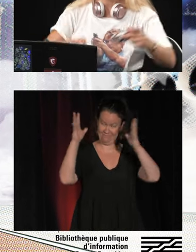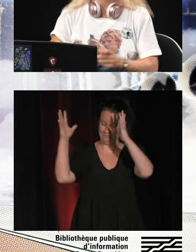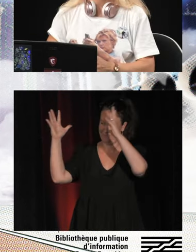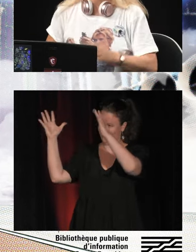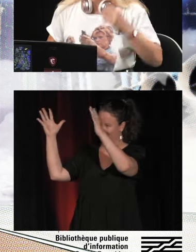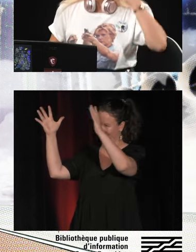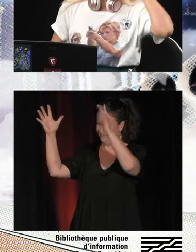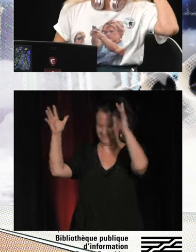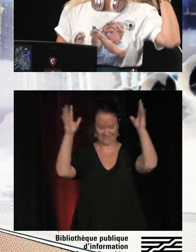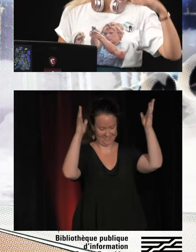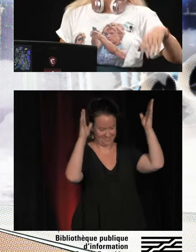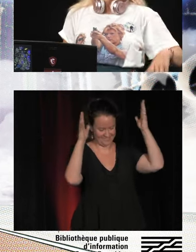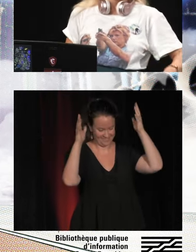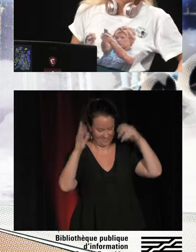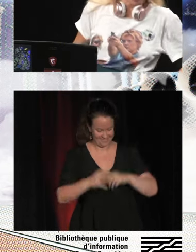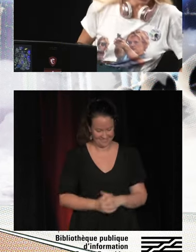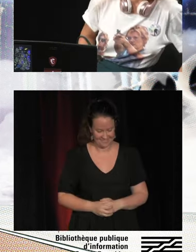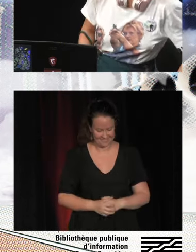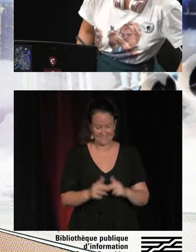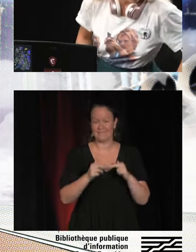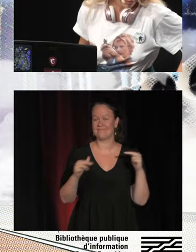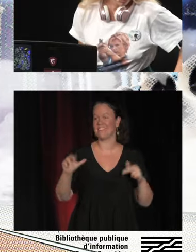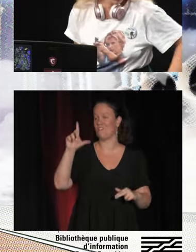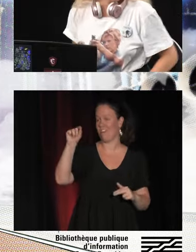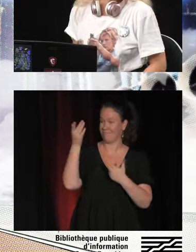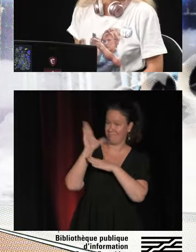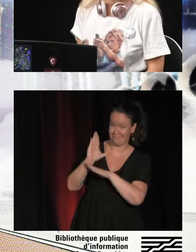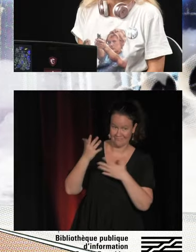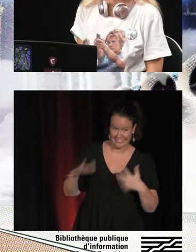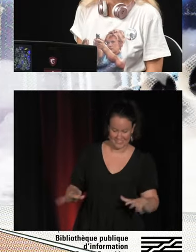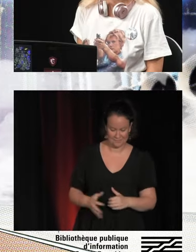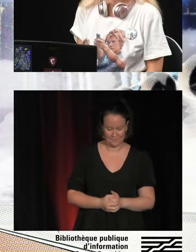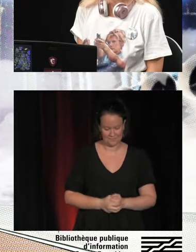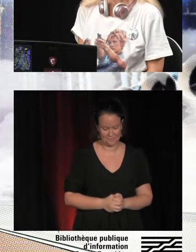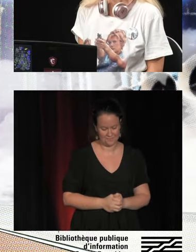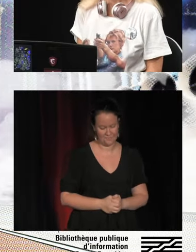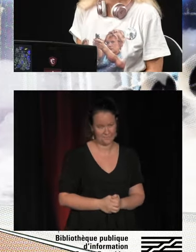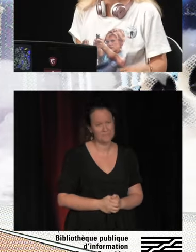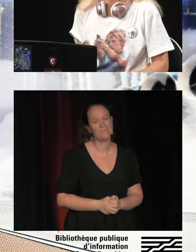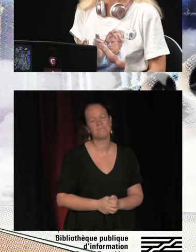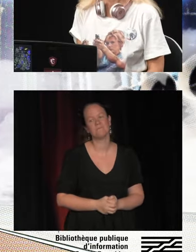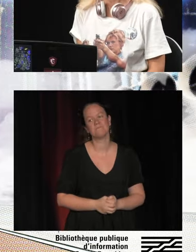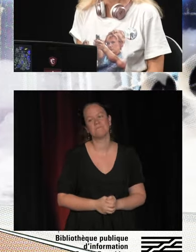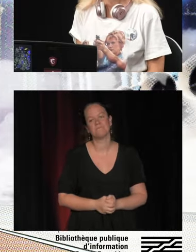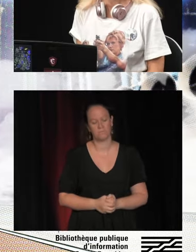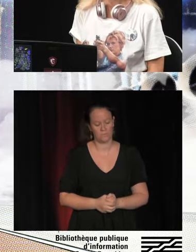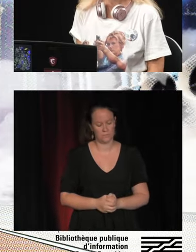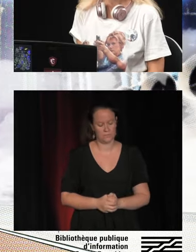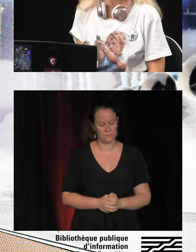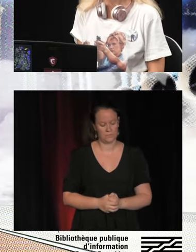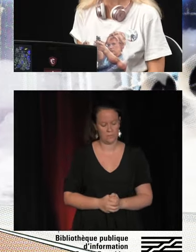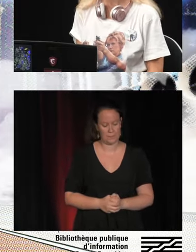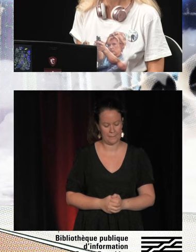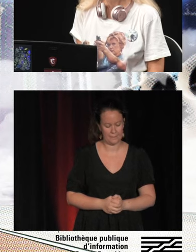Voilà. C'était le niveau 20. Et le truc, c'est que... Enfin, ça, c'est la fin officielle du jeu et